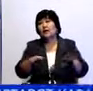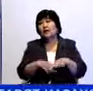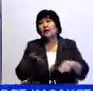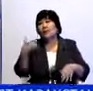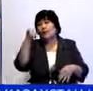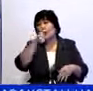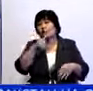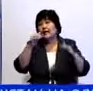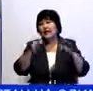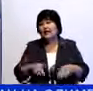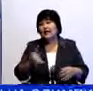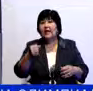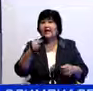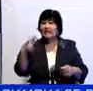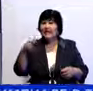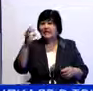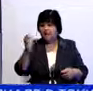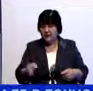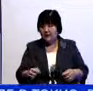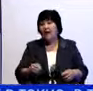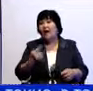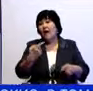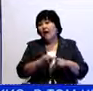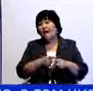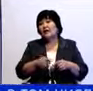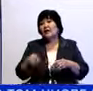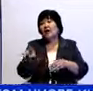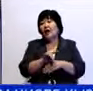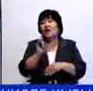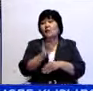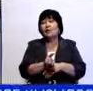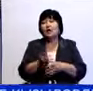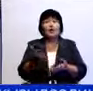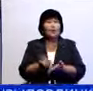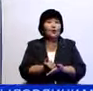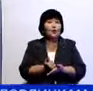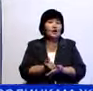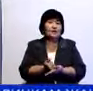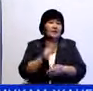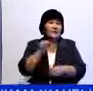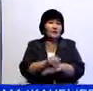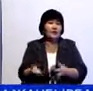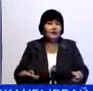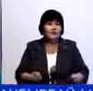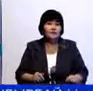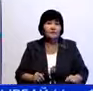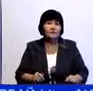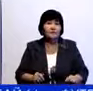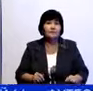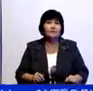прошлым годом снизилась на 13 процентов однако с мошенничества не удается совладать эффекты мир